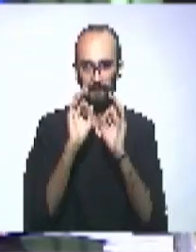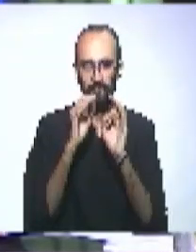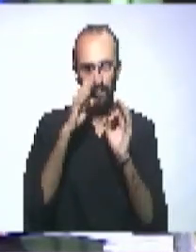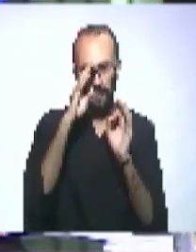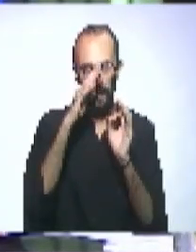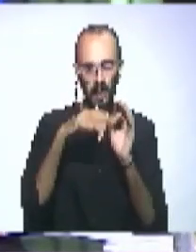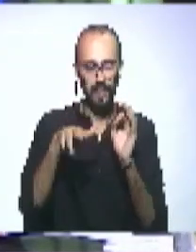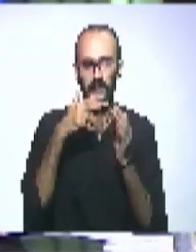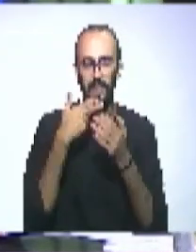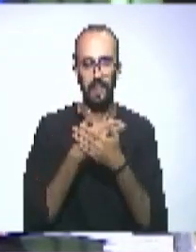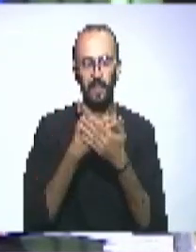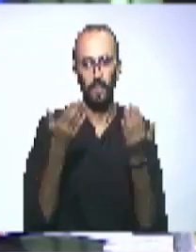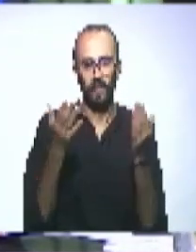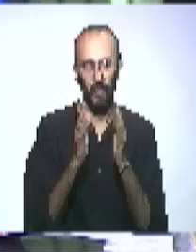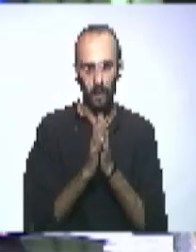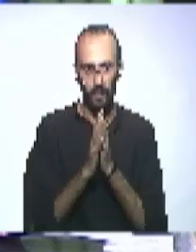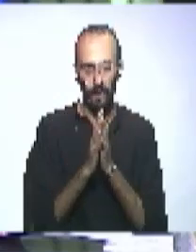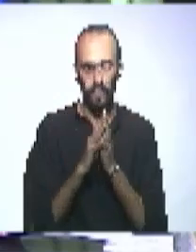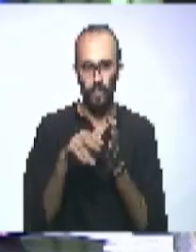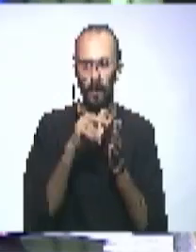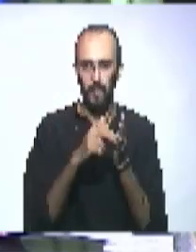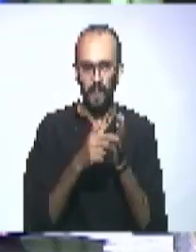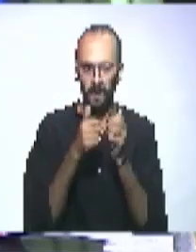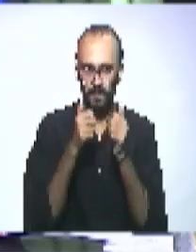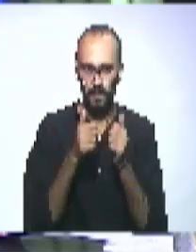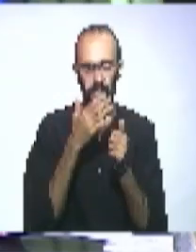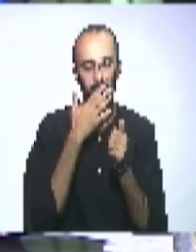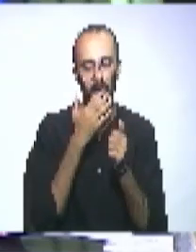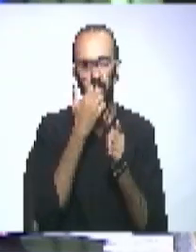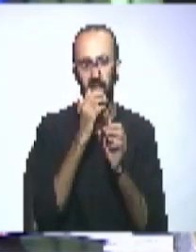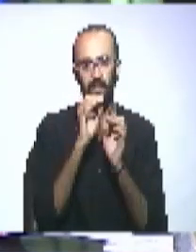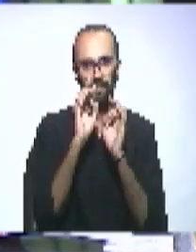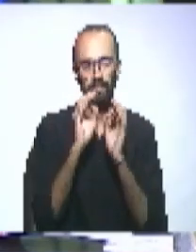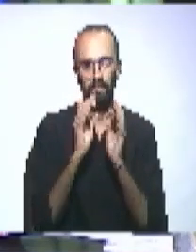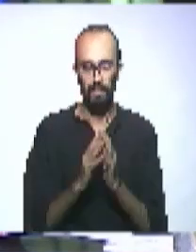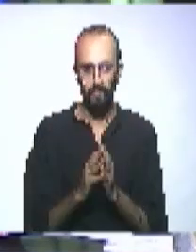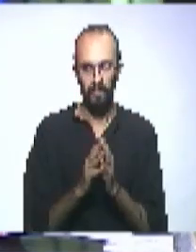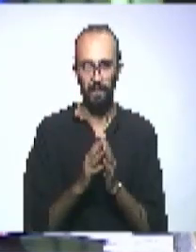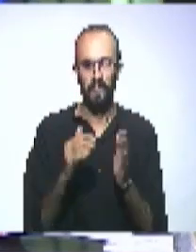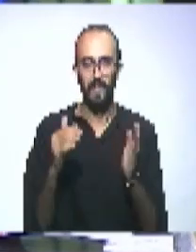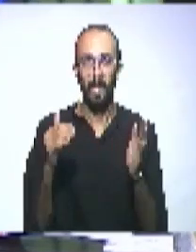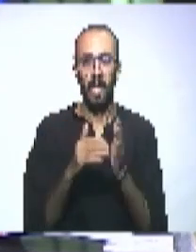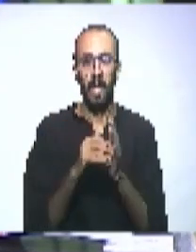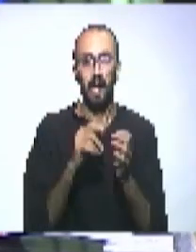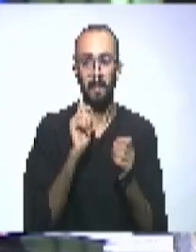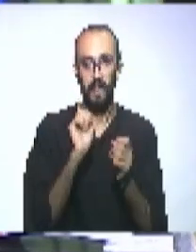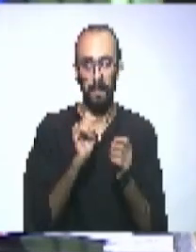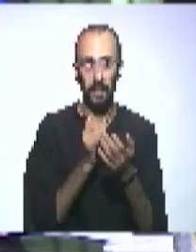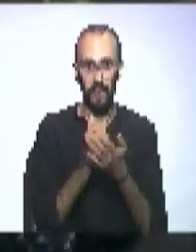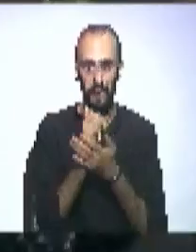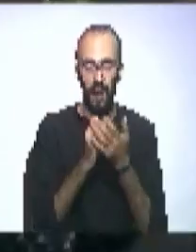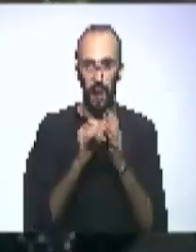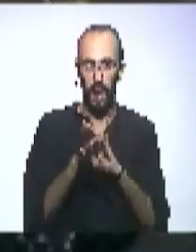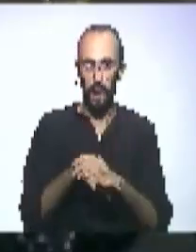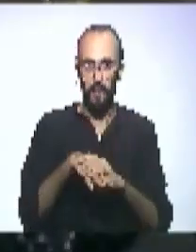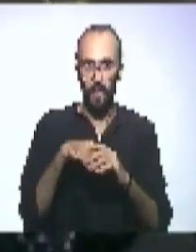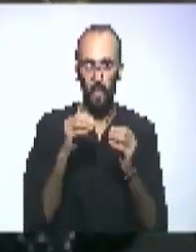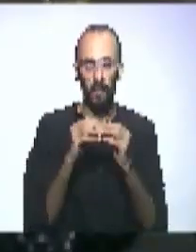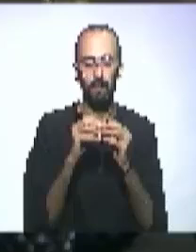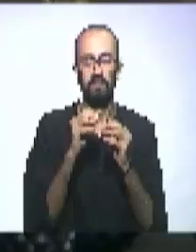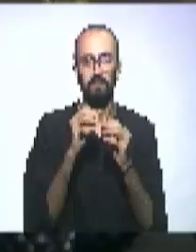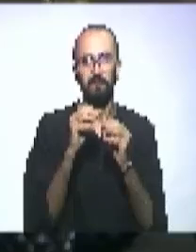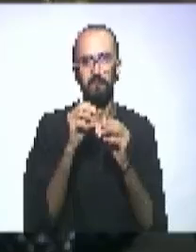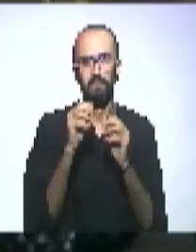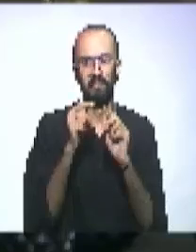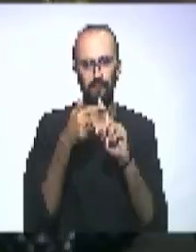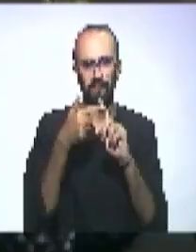الخير على حضراتكم، ازيك؟ الحمد لله. مبسوطة؟ انت اخد سلسلة حلقات للمدارس، عملنا كده يعني حلقتين